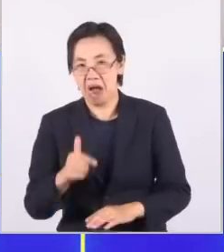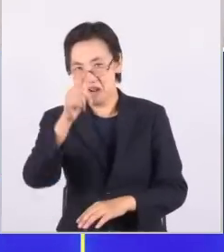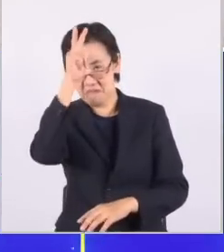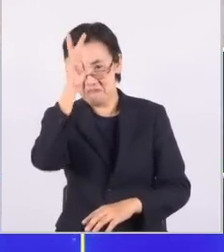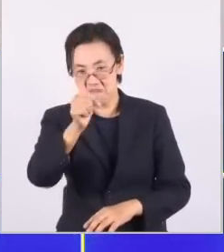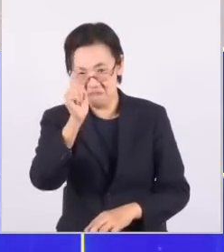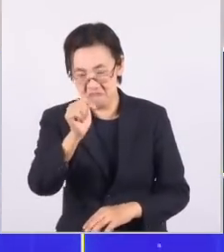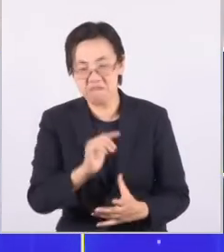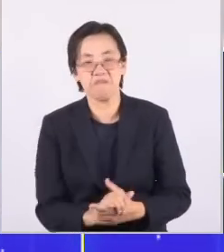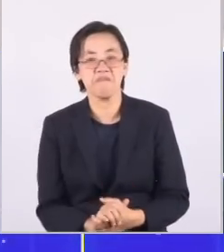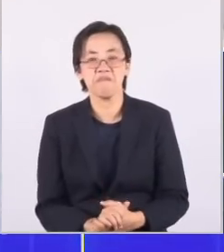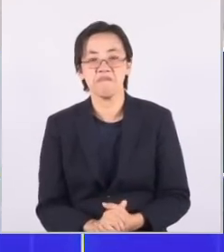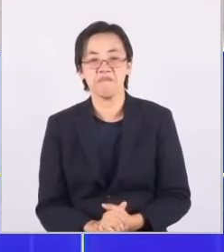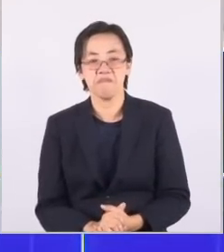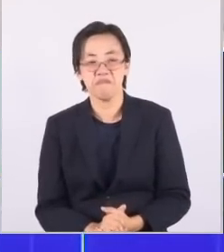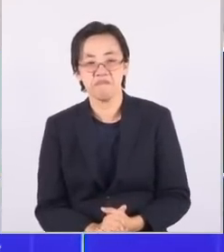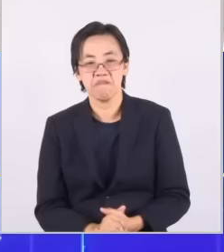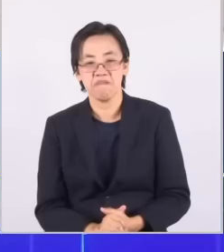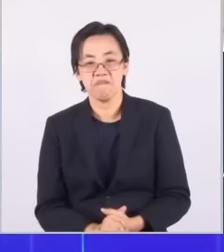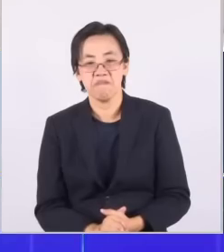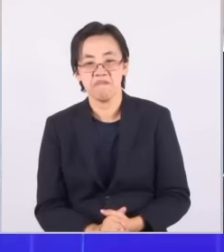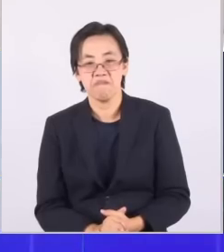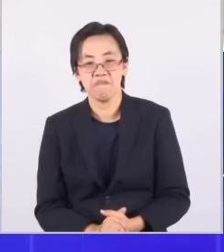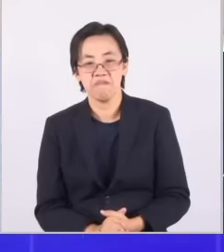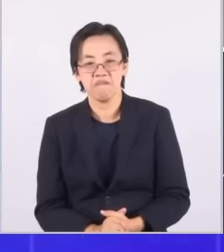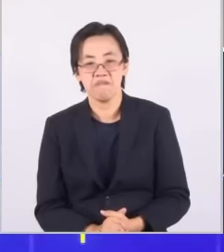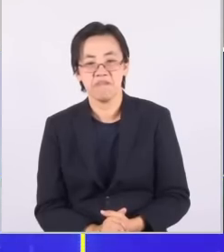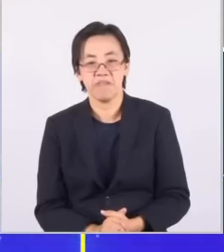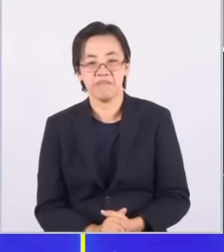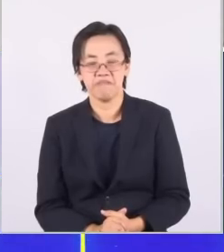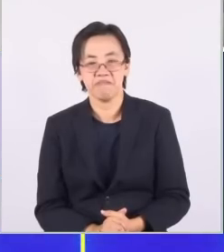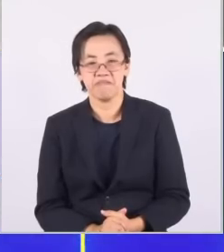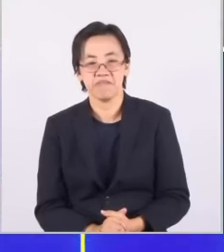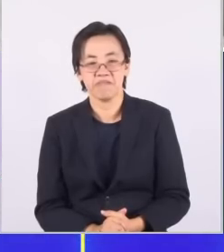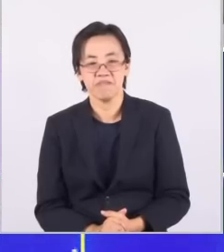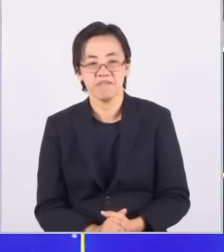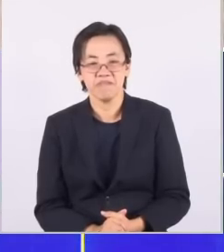มายถึงจ่าฝูงอะไร จ่าฝูงเนี่ยไปดูซิว่าเป็นใครมาจากไหน กินหมูปิ้งแน่นอน